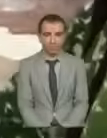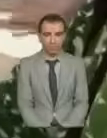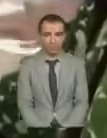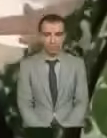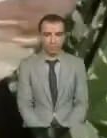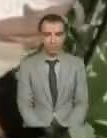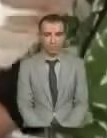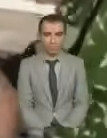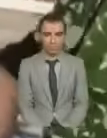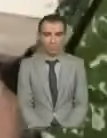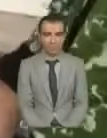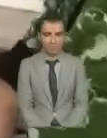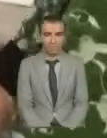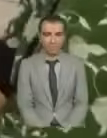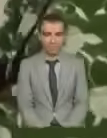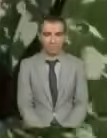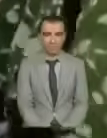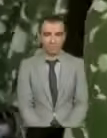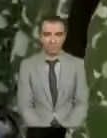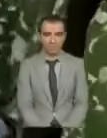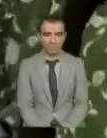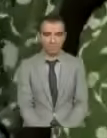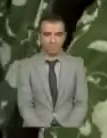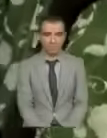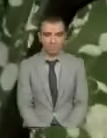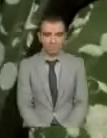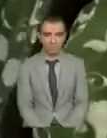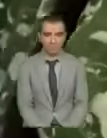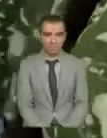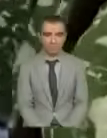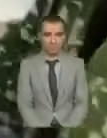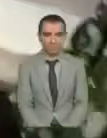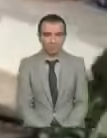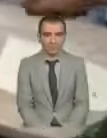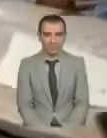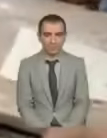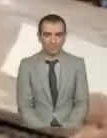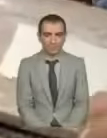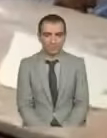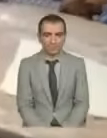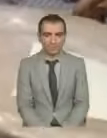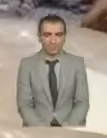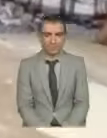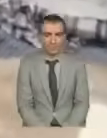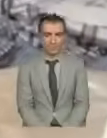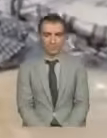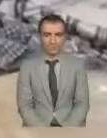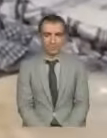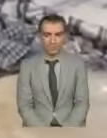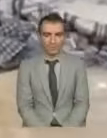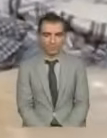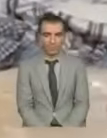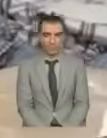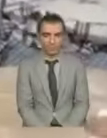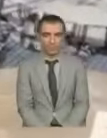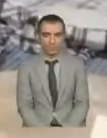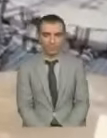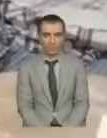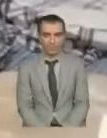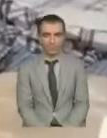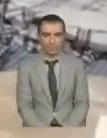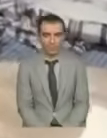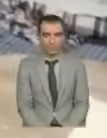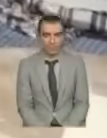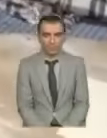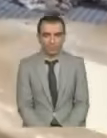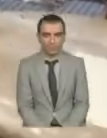Bir kerecik öpmeyle gül benzin Ayşem soldu mu?